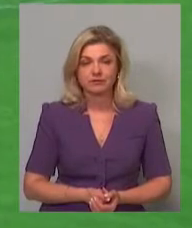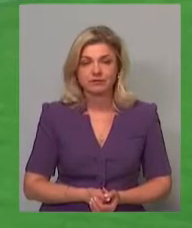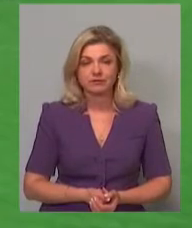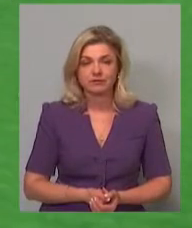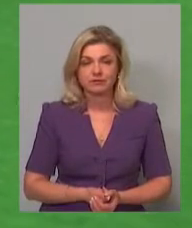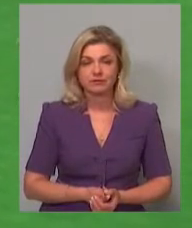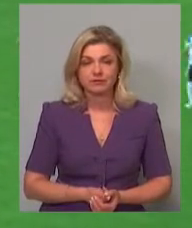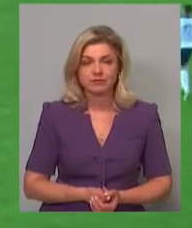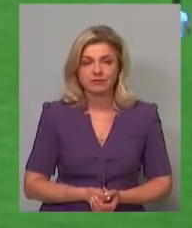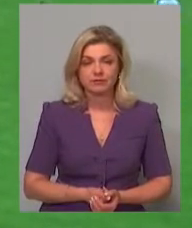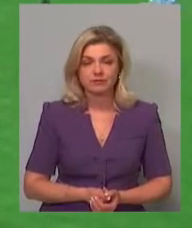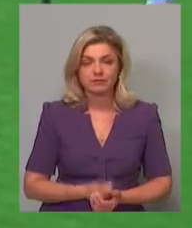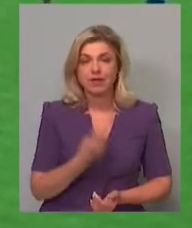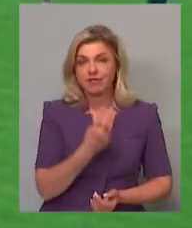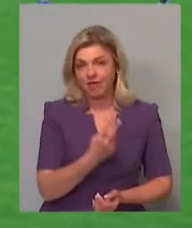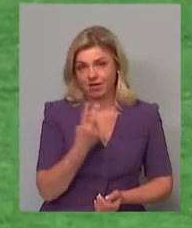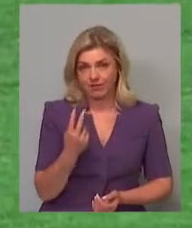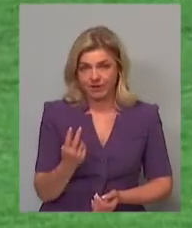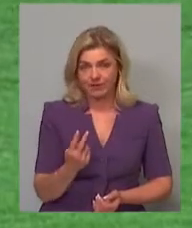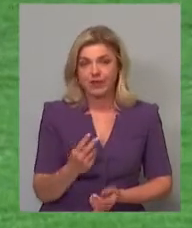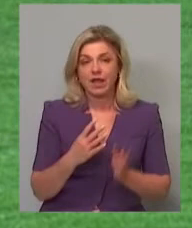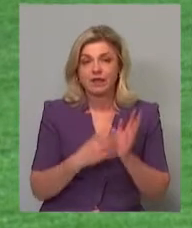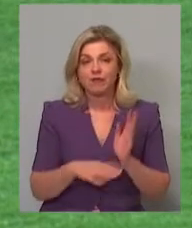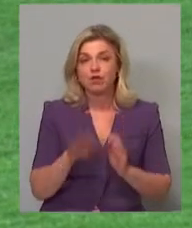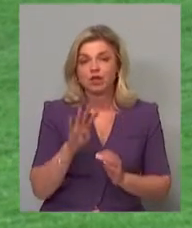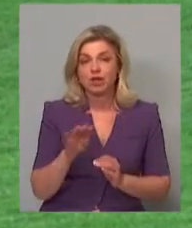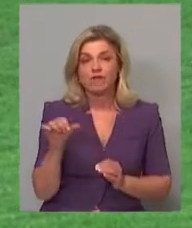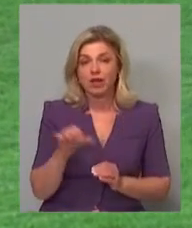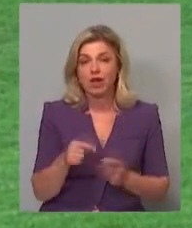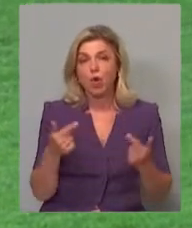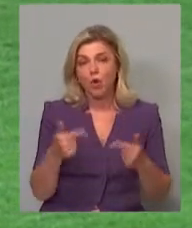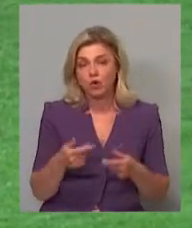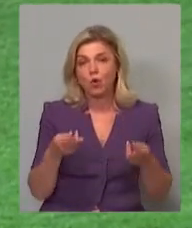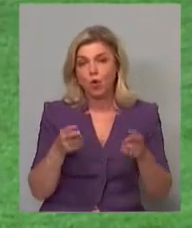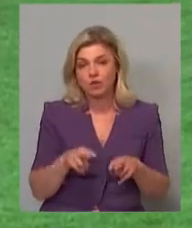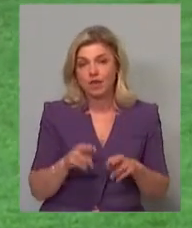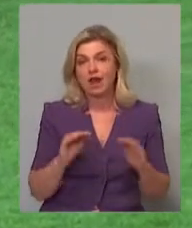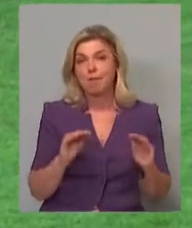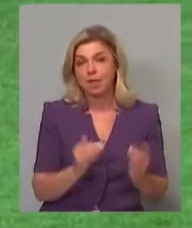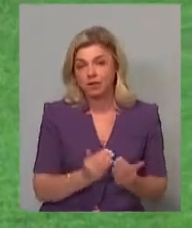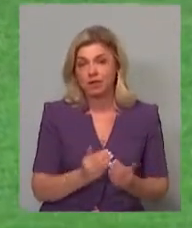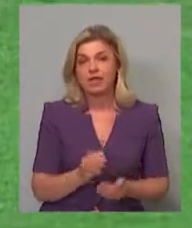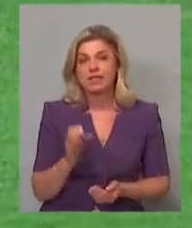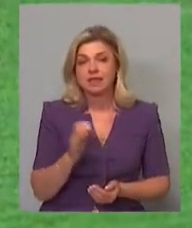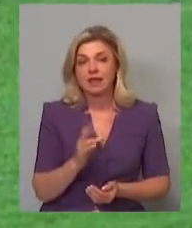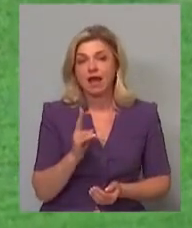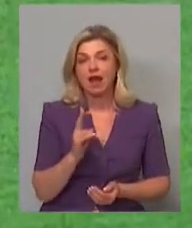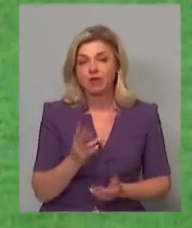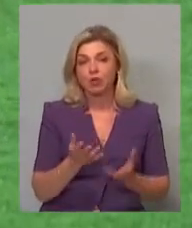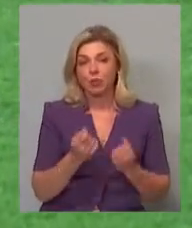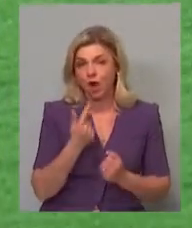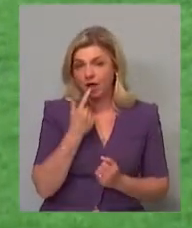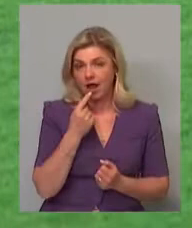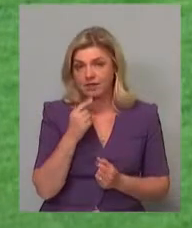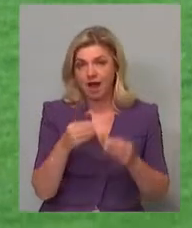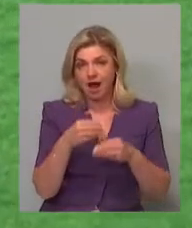добив з близької відстані. 2-2. На 94-й хвилині гості залишились в меншості. Сергій Кравченко отримав червону картку за